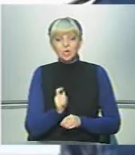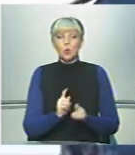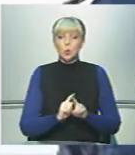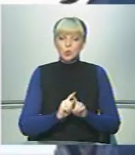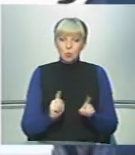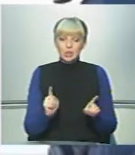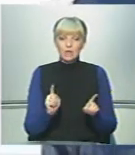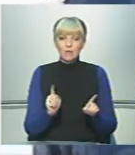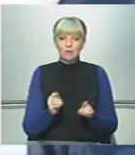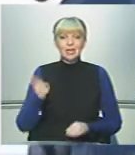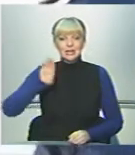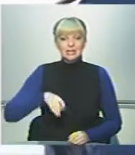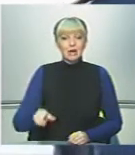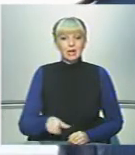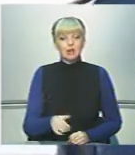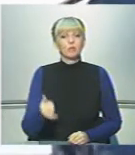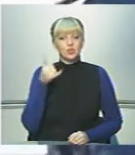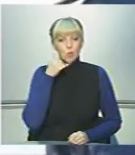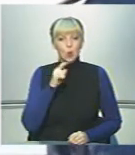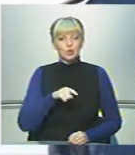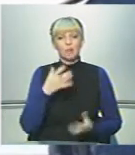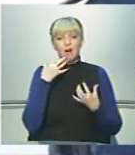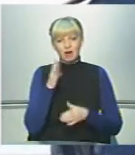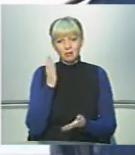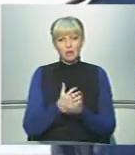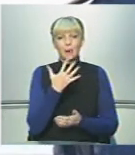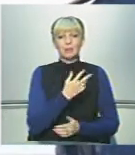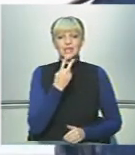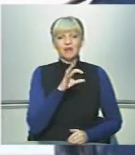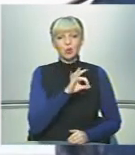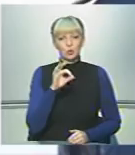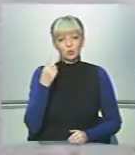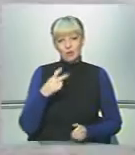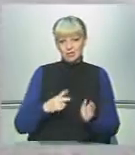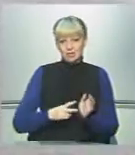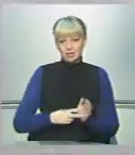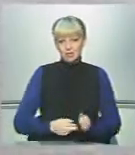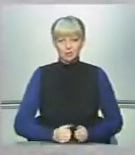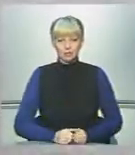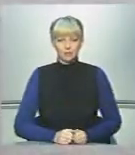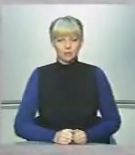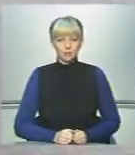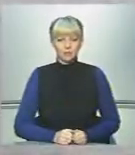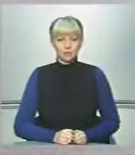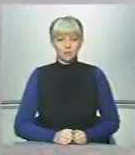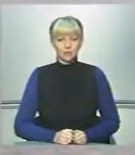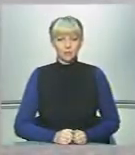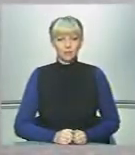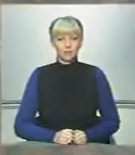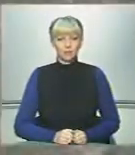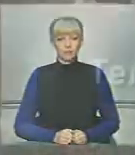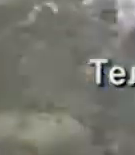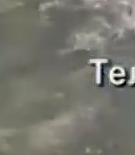в гірських ріках, дзвоніть на телефон гарячої лінії 52-00-27. Петро Голопапа, Богдан